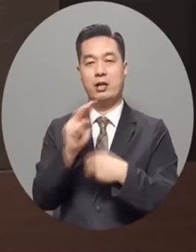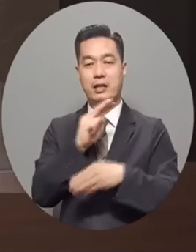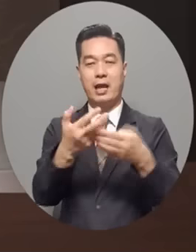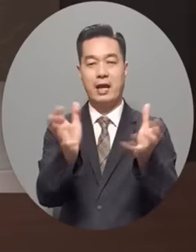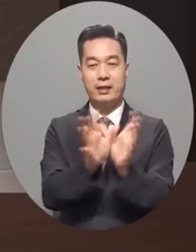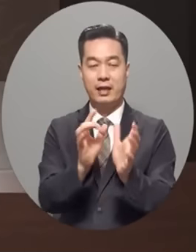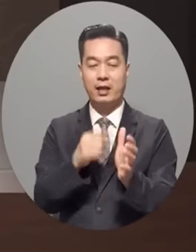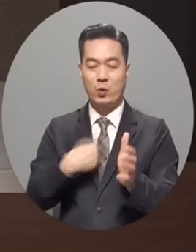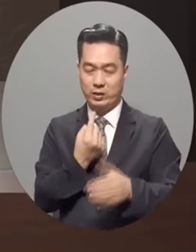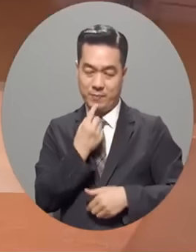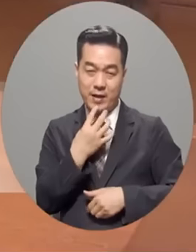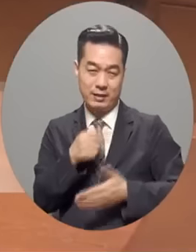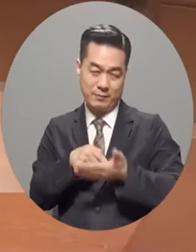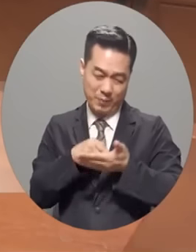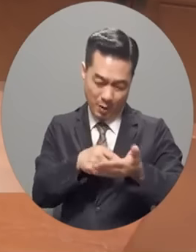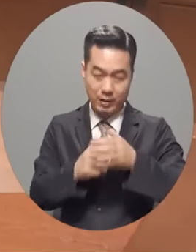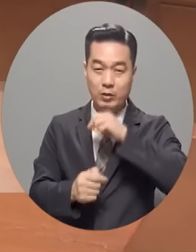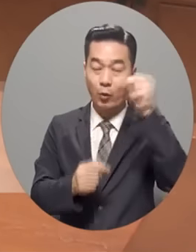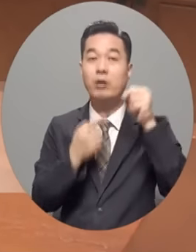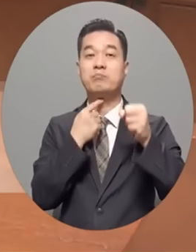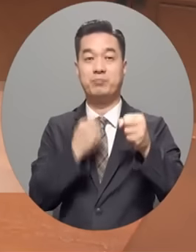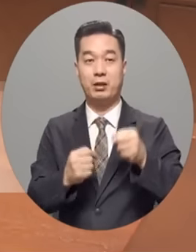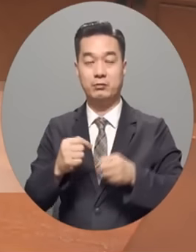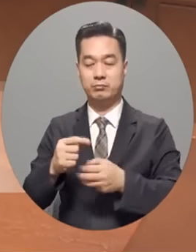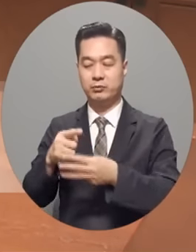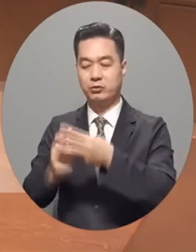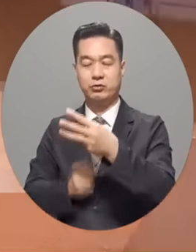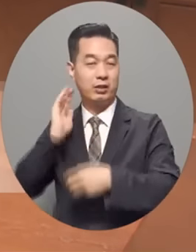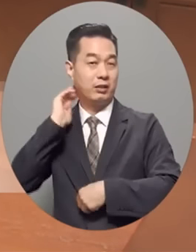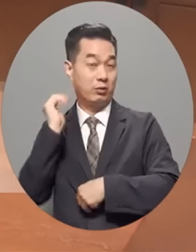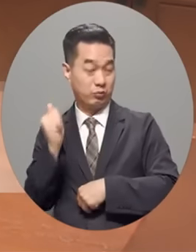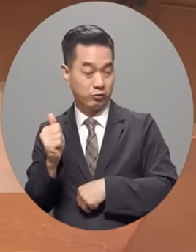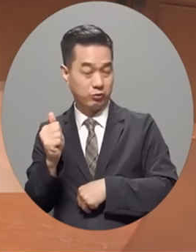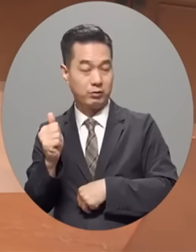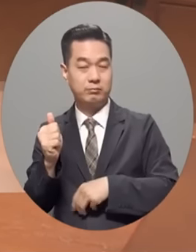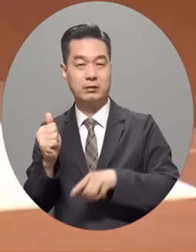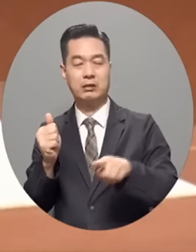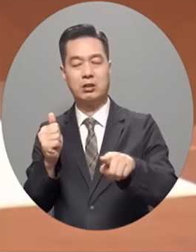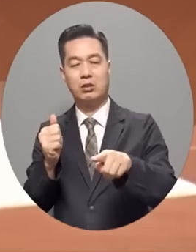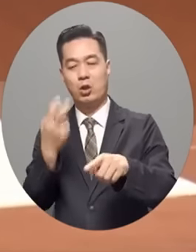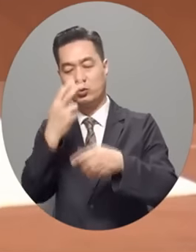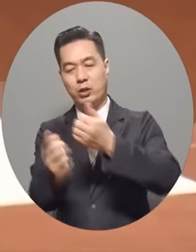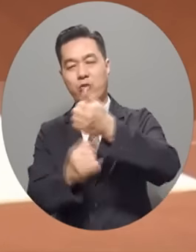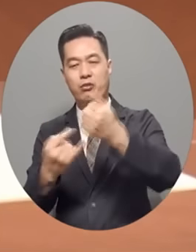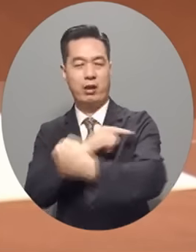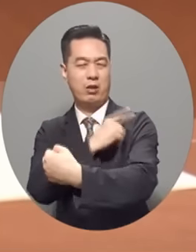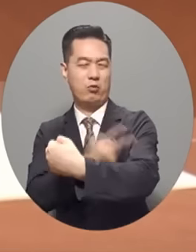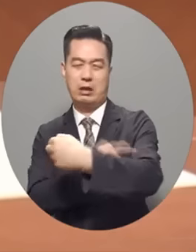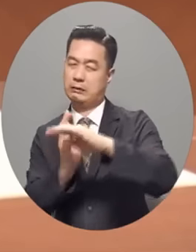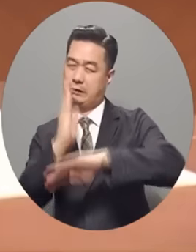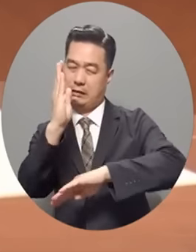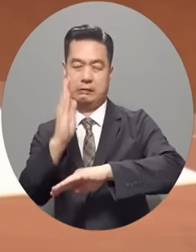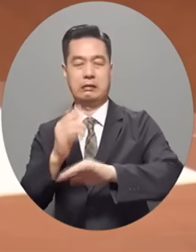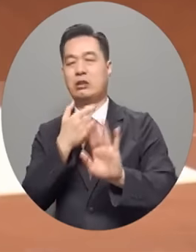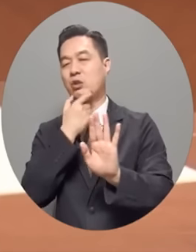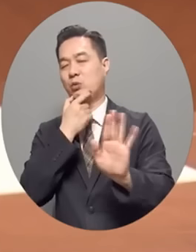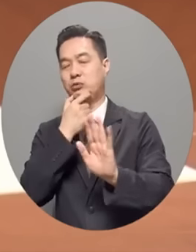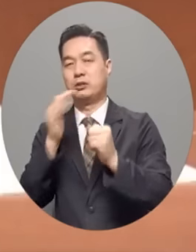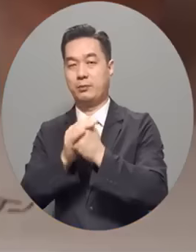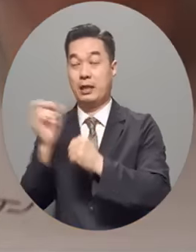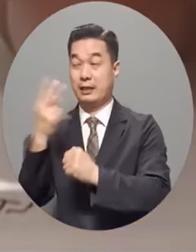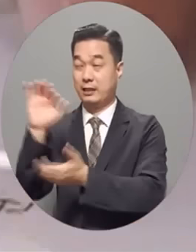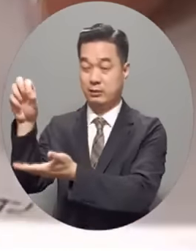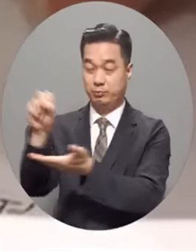본회의를 통과했습니다. 윤석열 대통령이 조사위원회의 권한을 문제 삼으며 거부권을 행사해 다시 국회로